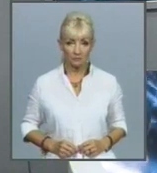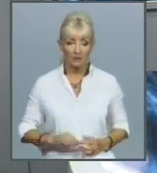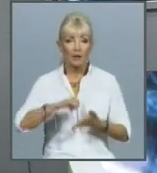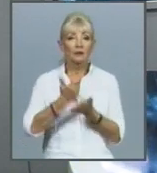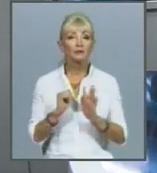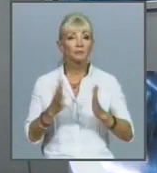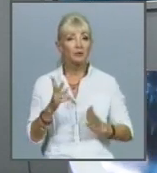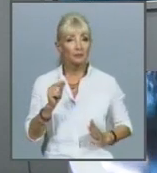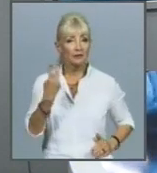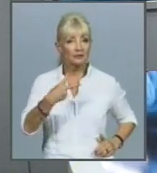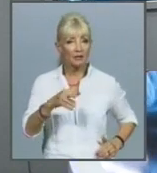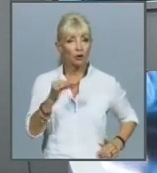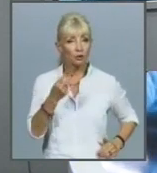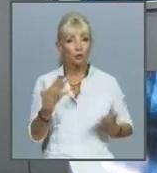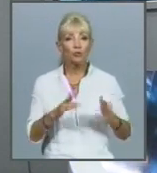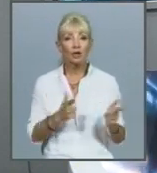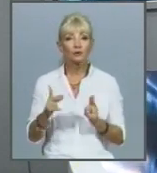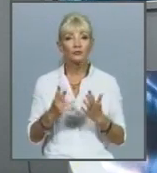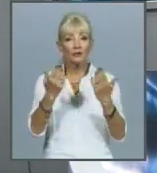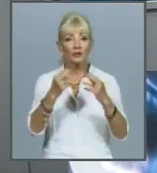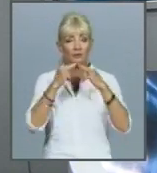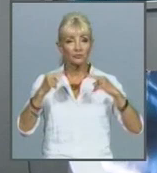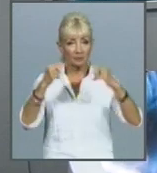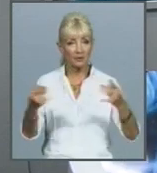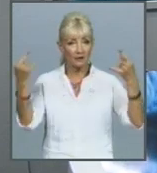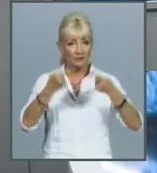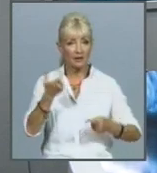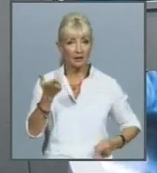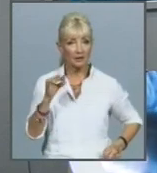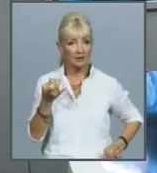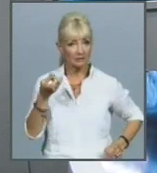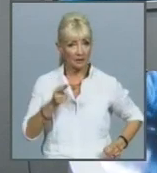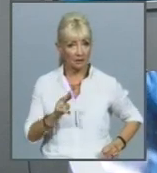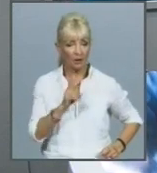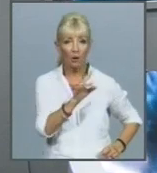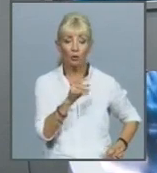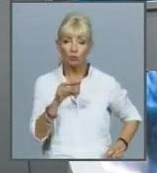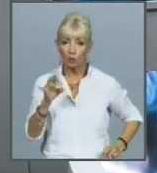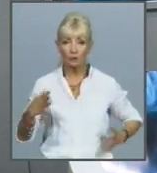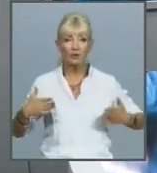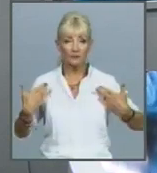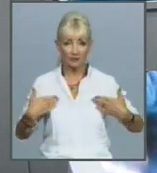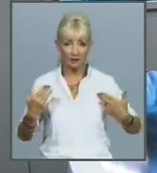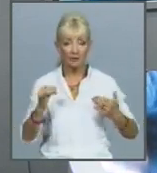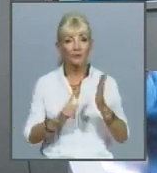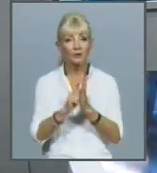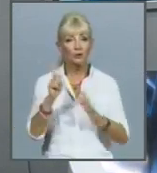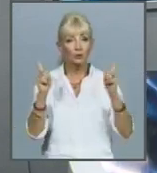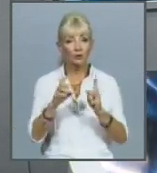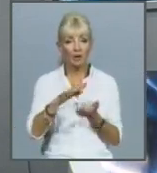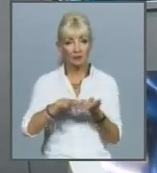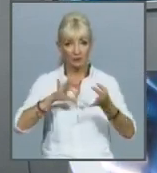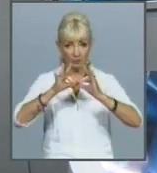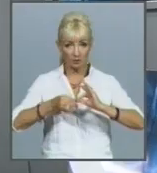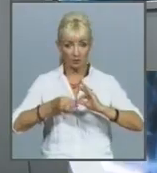Головні події понеділка, 20 липня, вже зібрані та готові до вашої уваги. В ефірі «Харківські ізвєстя» у студії Євгенія Кутнова. Мої вітання. На початку коротко,